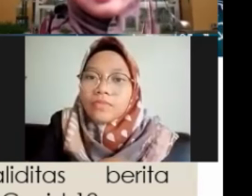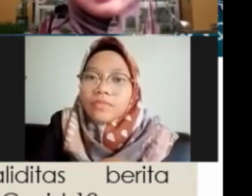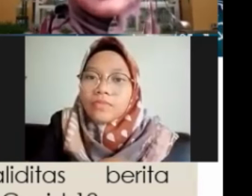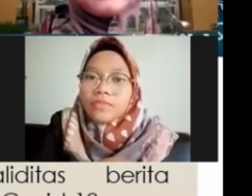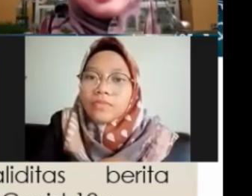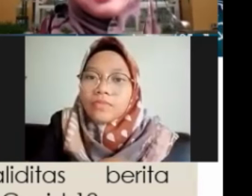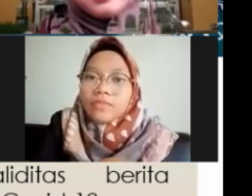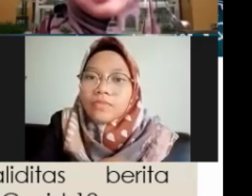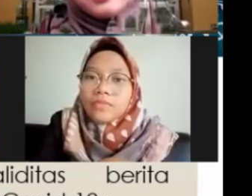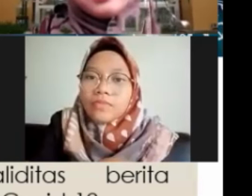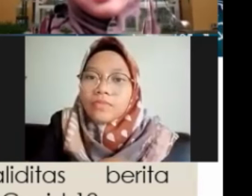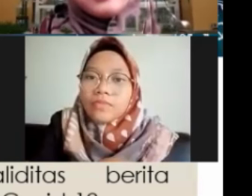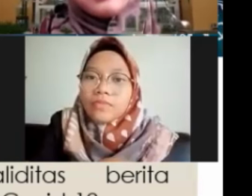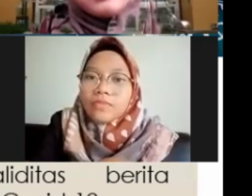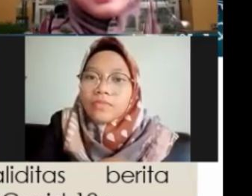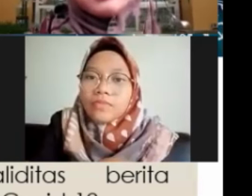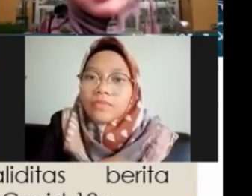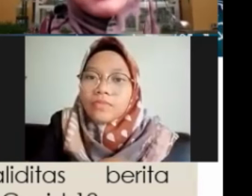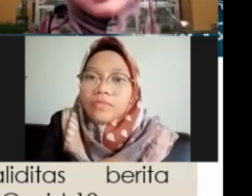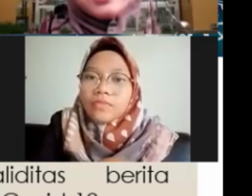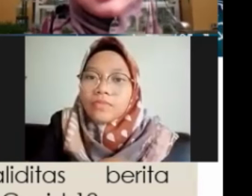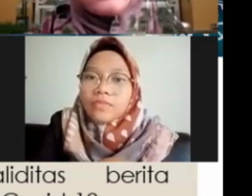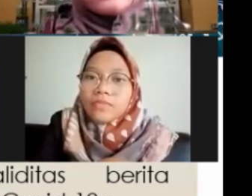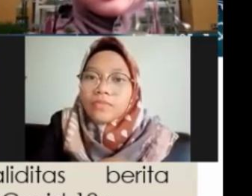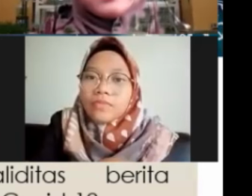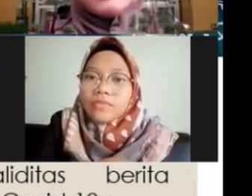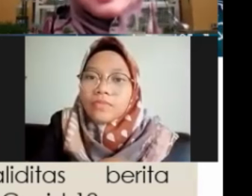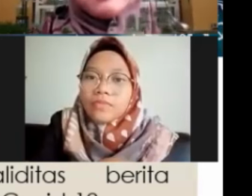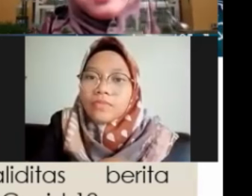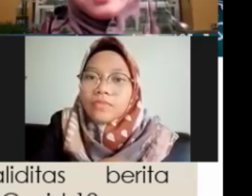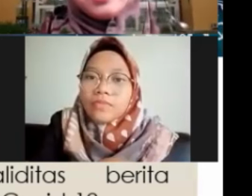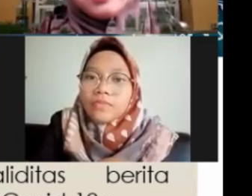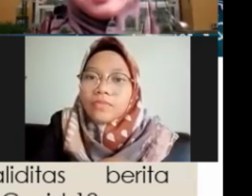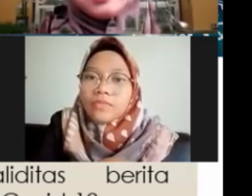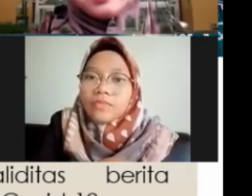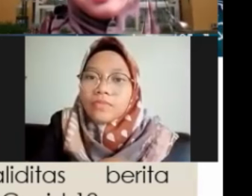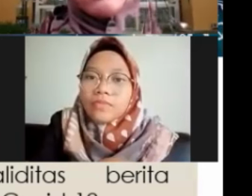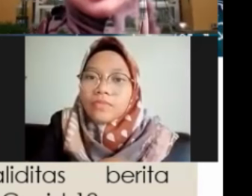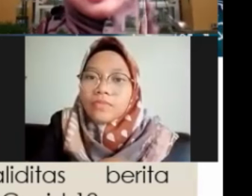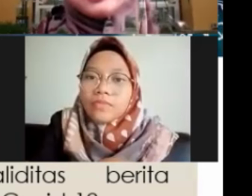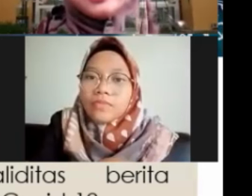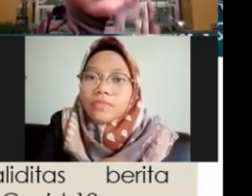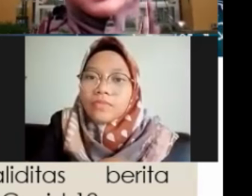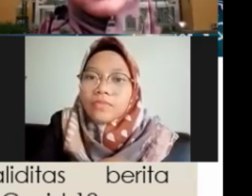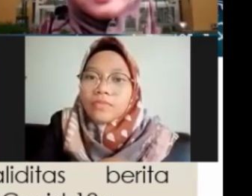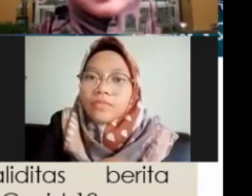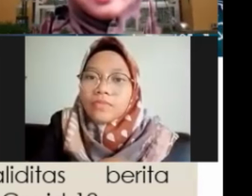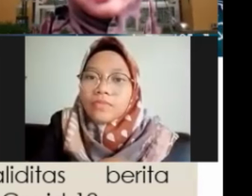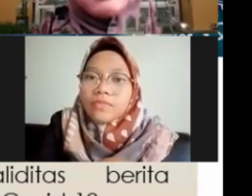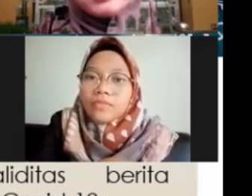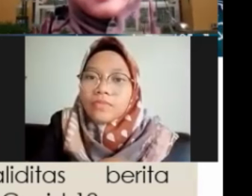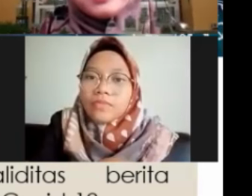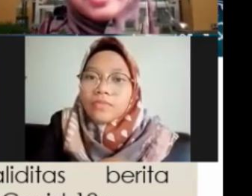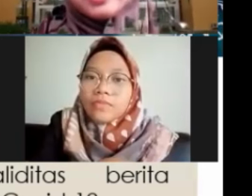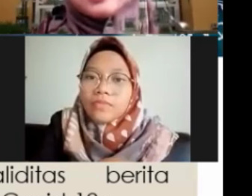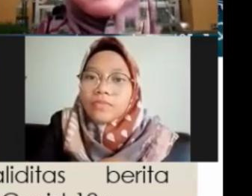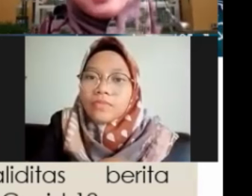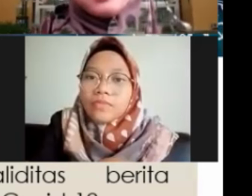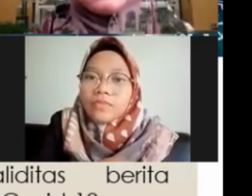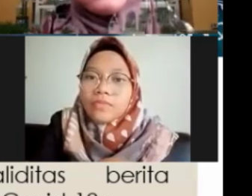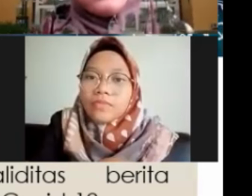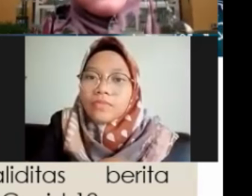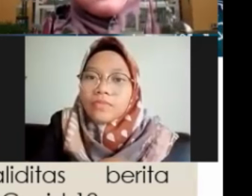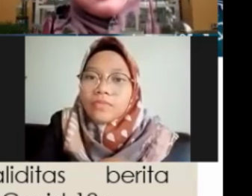karena ini sebagian besar masyarakat juga sudah pernah menerima imunisasi dengan prinsip kerja yang